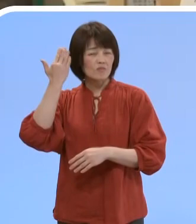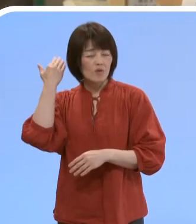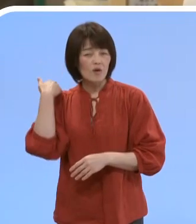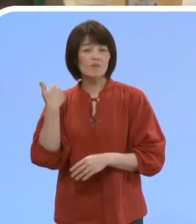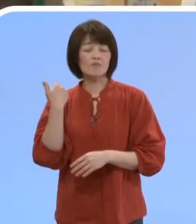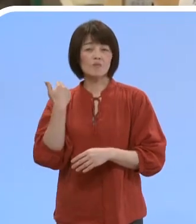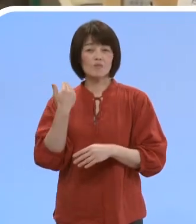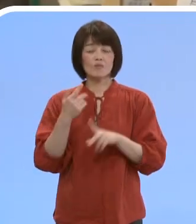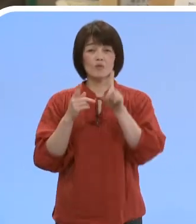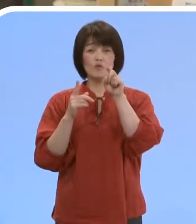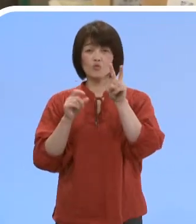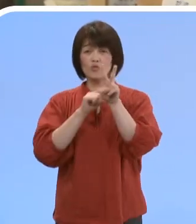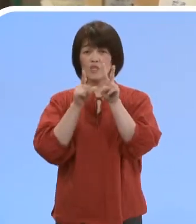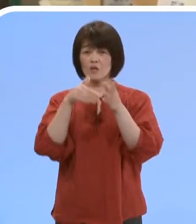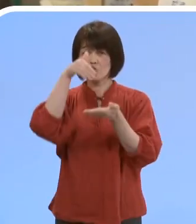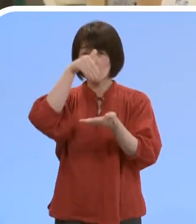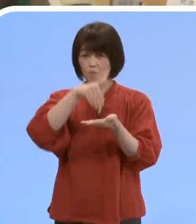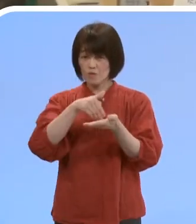年末の